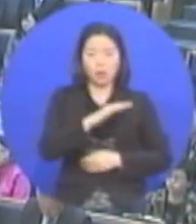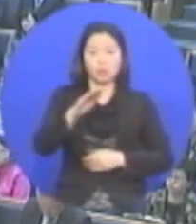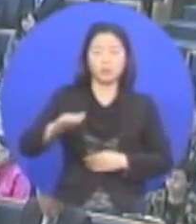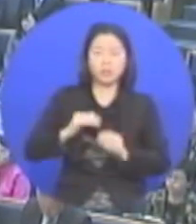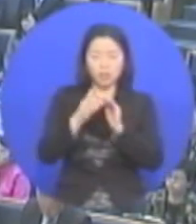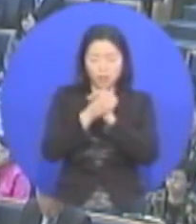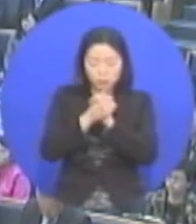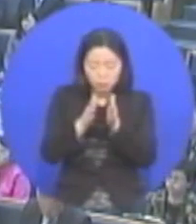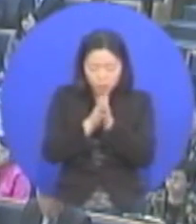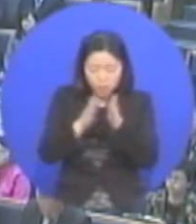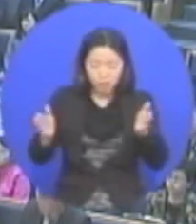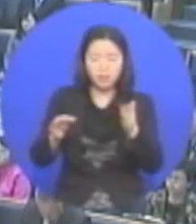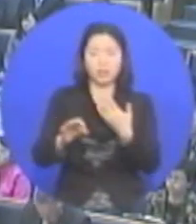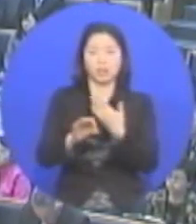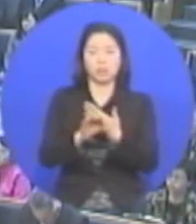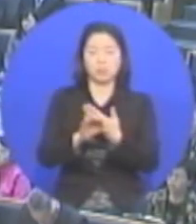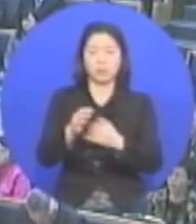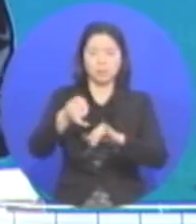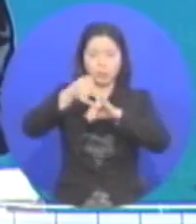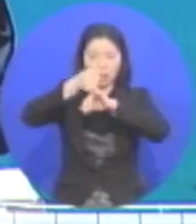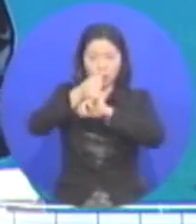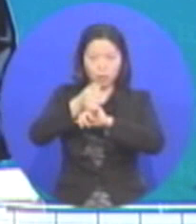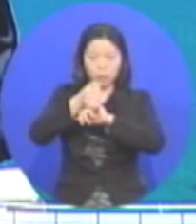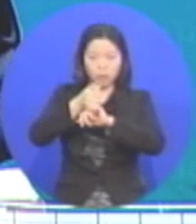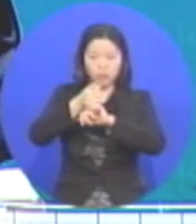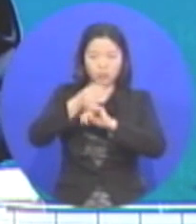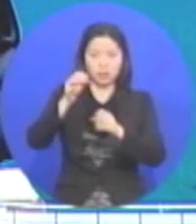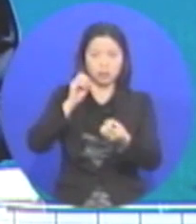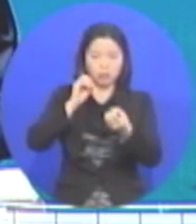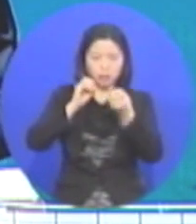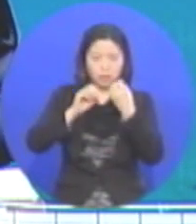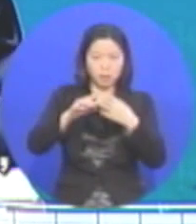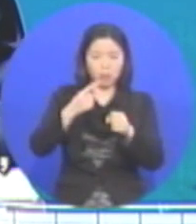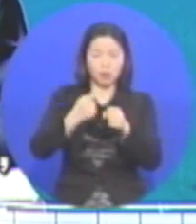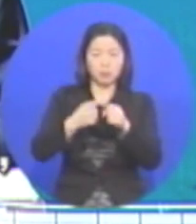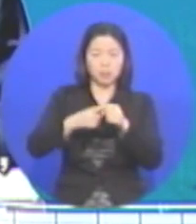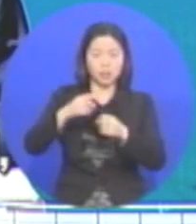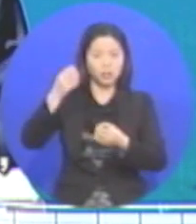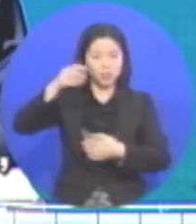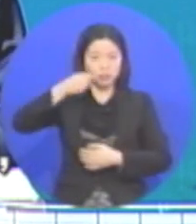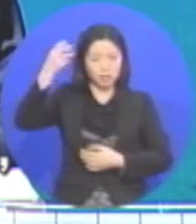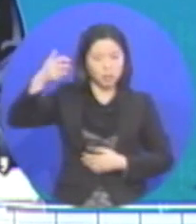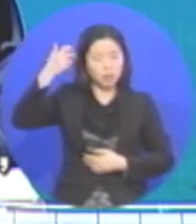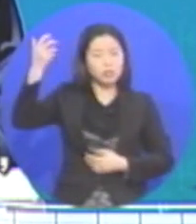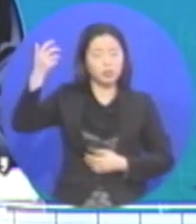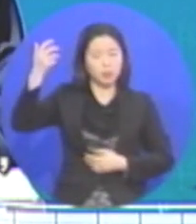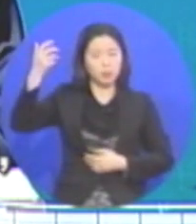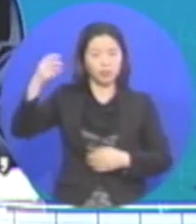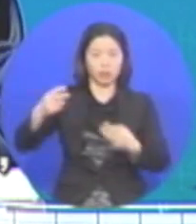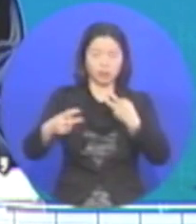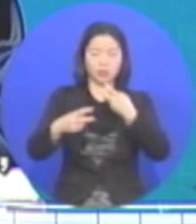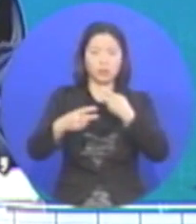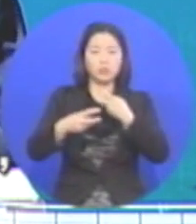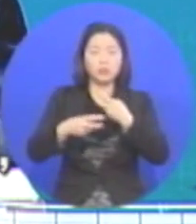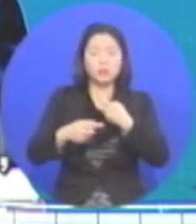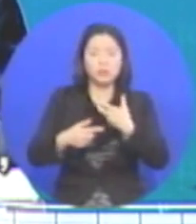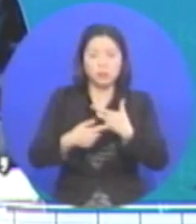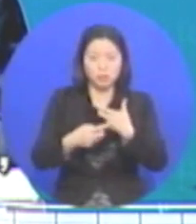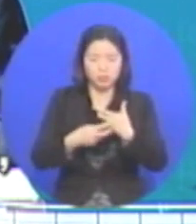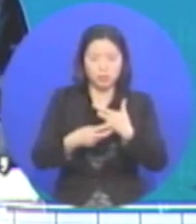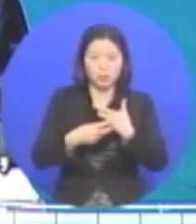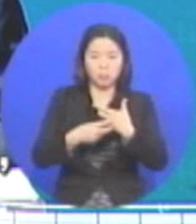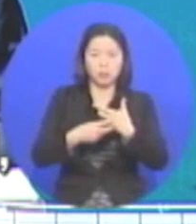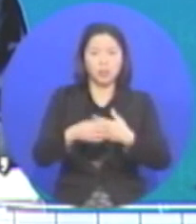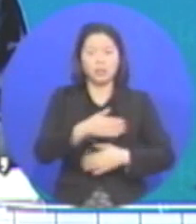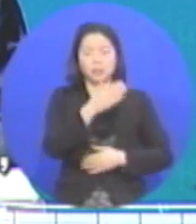반드시 첫번째 응답이 성령 으로 오세요 누가복음 11장 13절 말씀에 너희가 악할 지라도